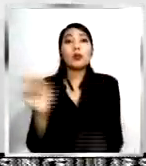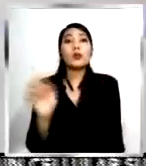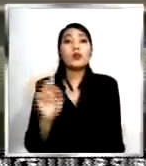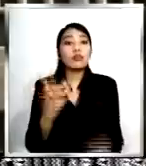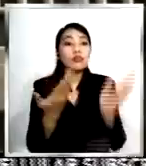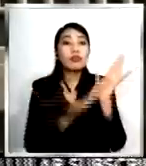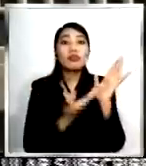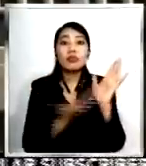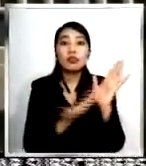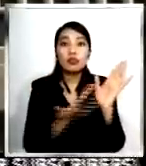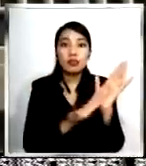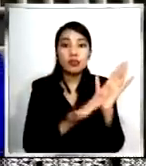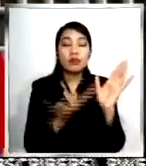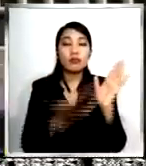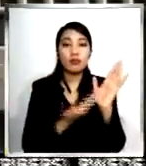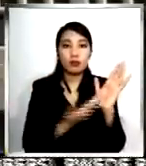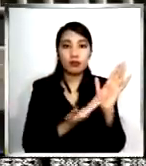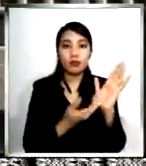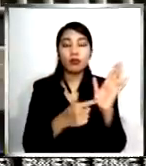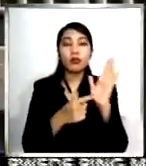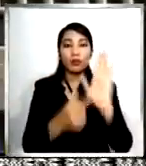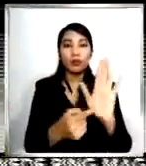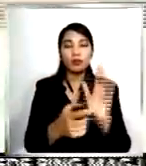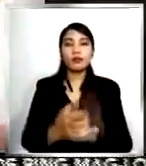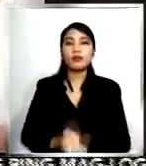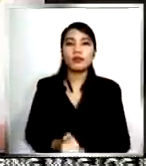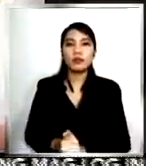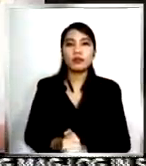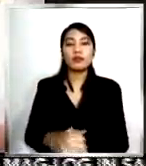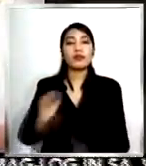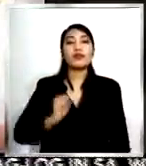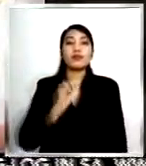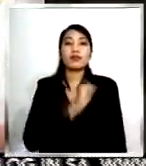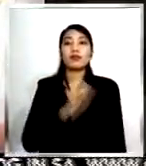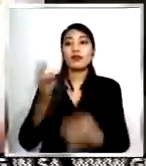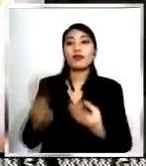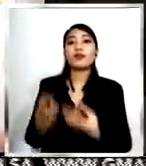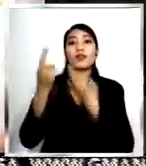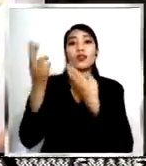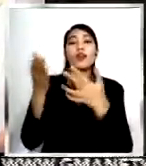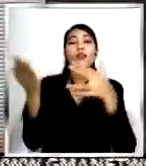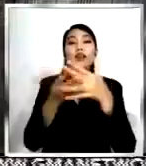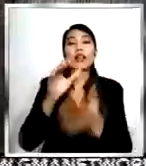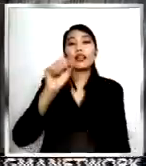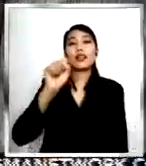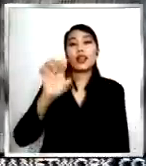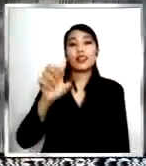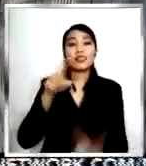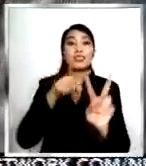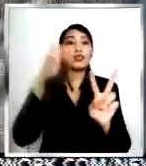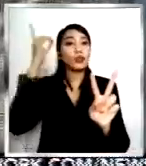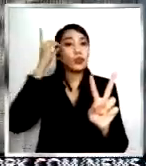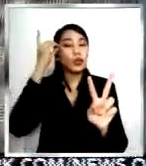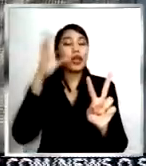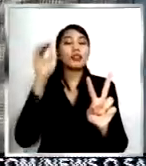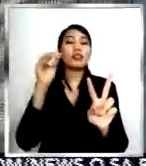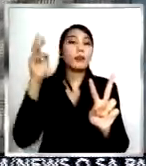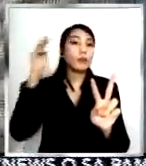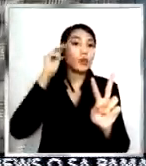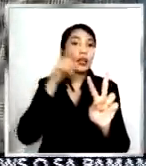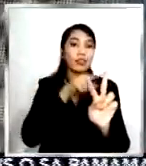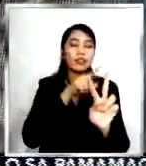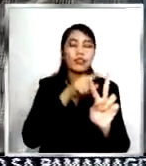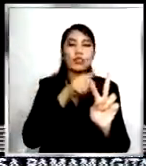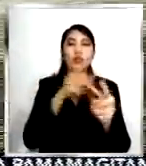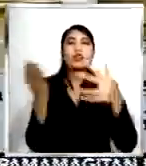ebidensya. Inirekomenda na ng Senado na kasuhan sina Duque at Morales ng graft and corruption. Sabi ni Senate President Tito Soto na